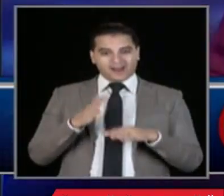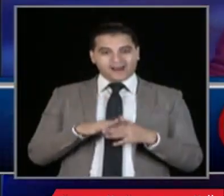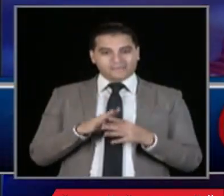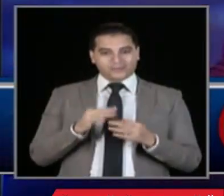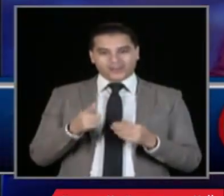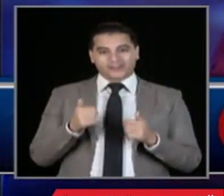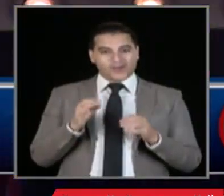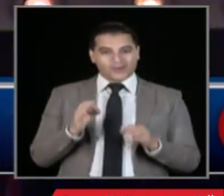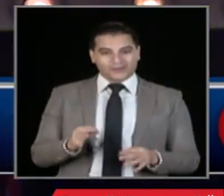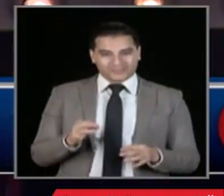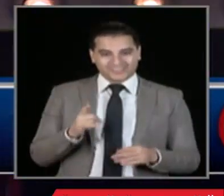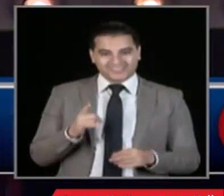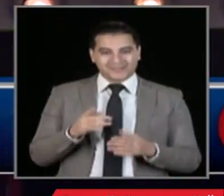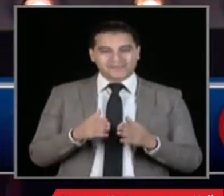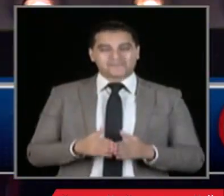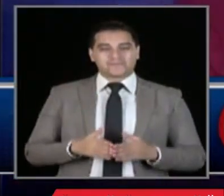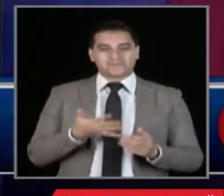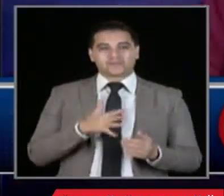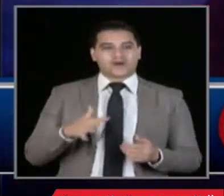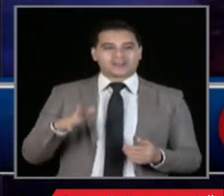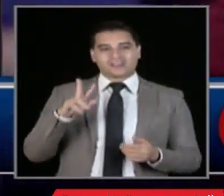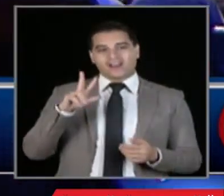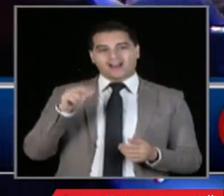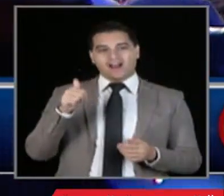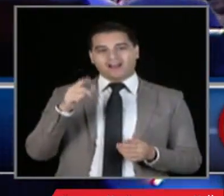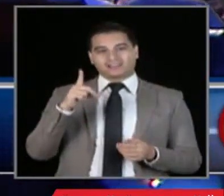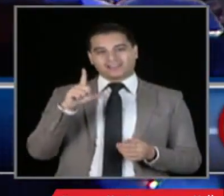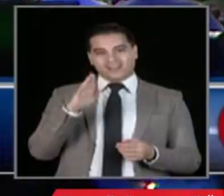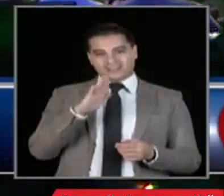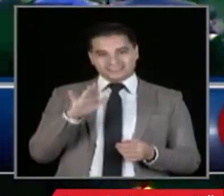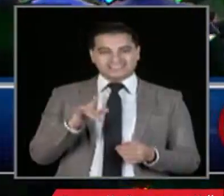قوي. المحيط الأطلسي، إجابة صحيحة.